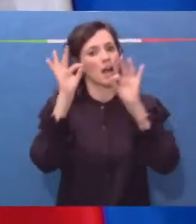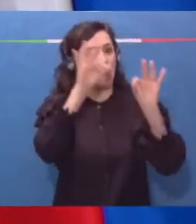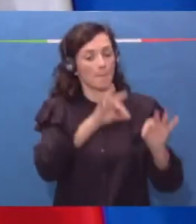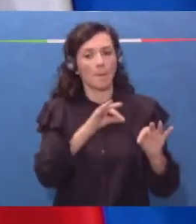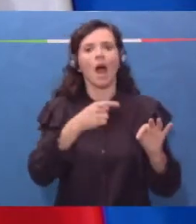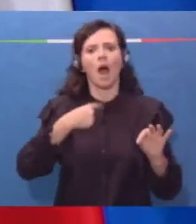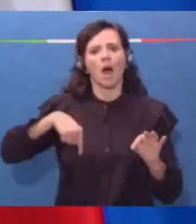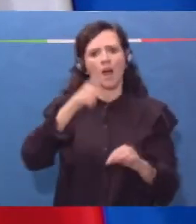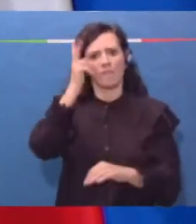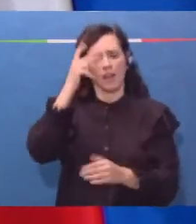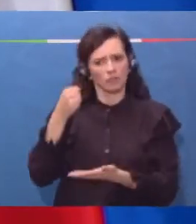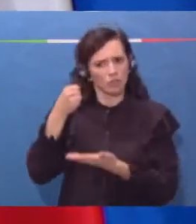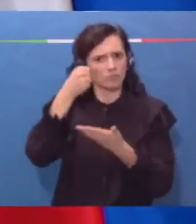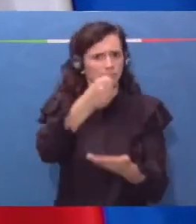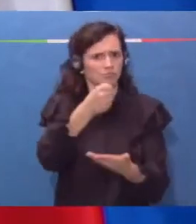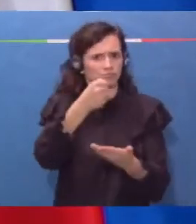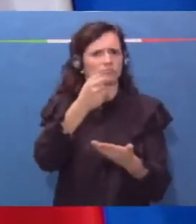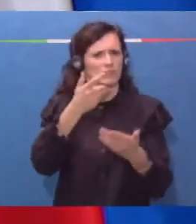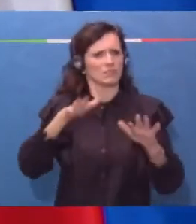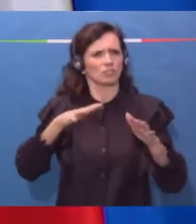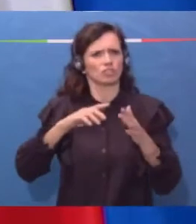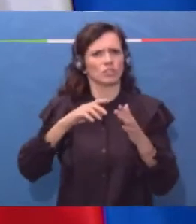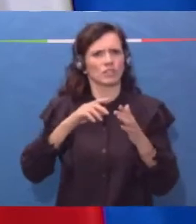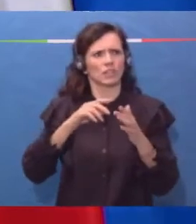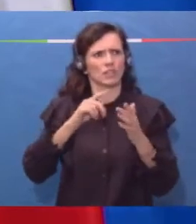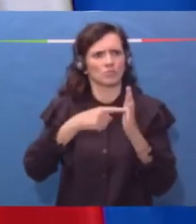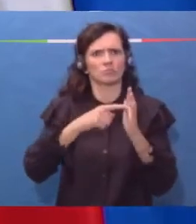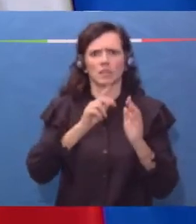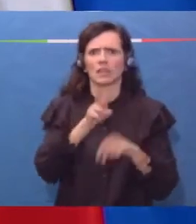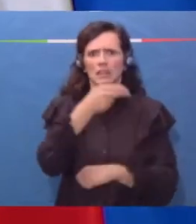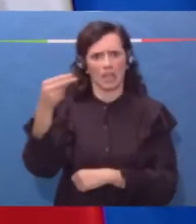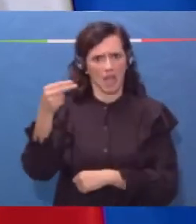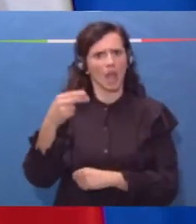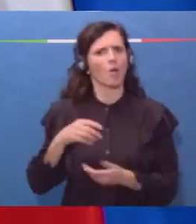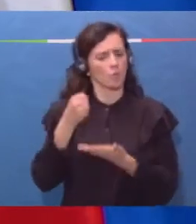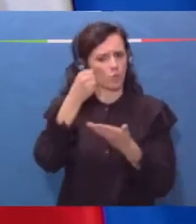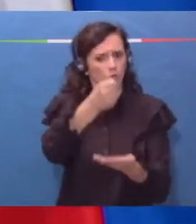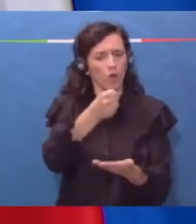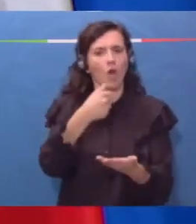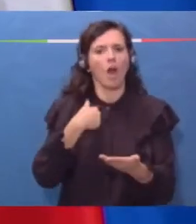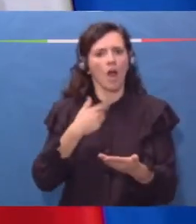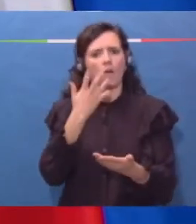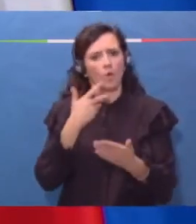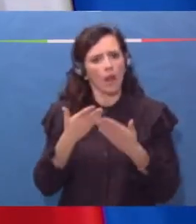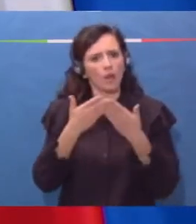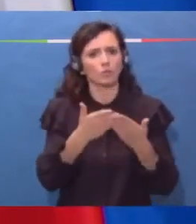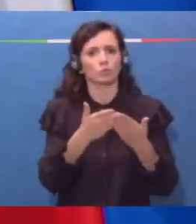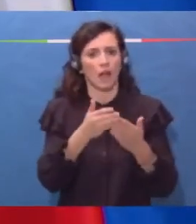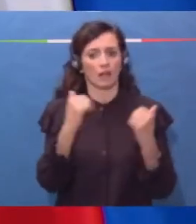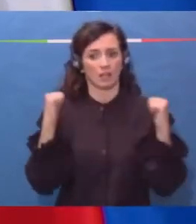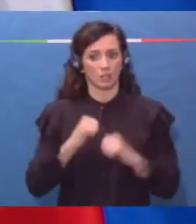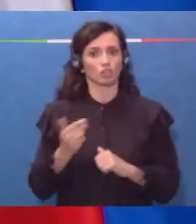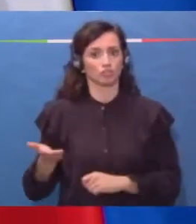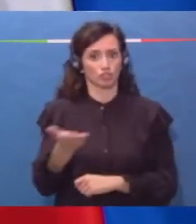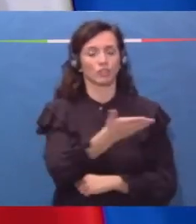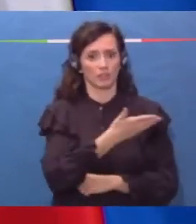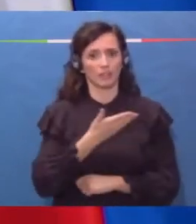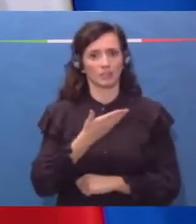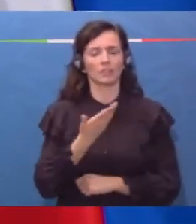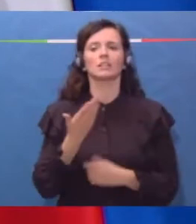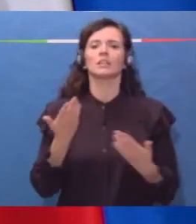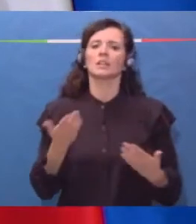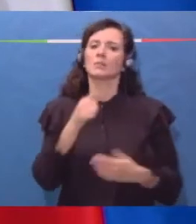fare, siamo degli stati sovrani con dei cittadini, e è necessario